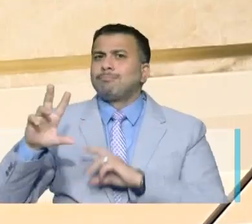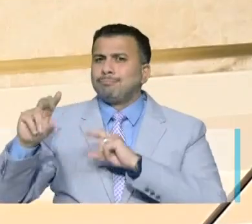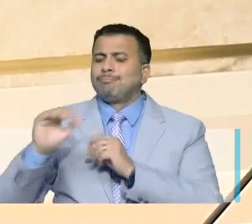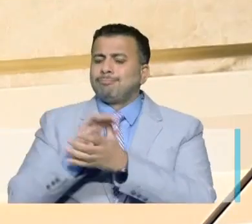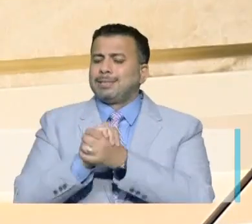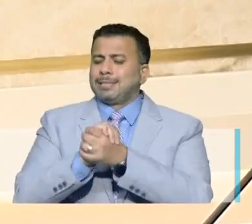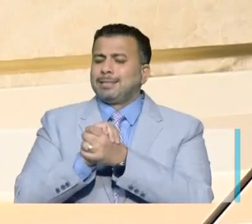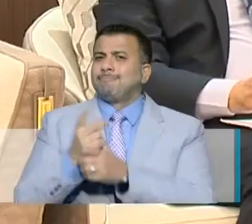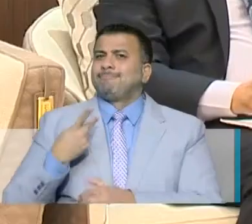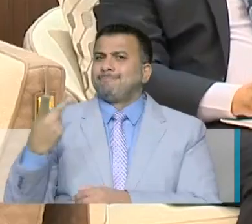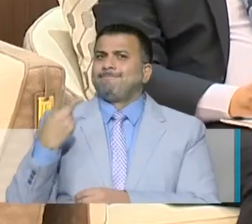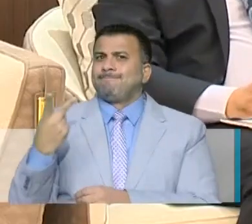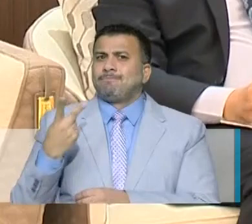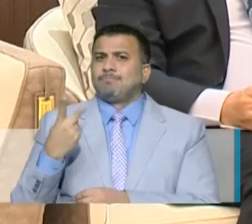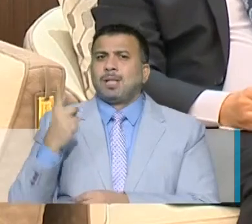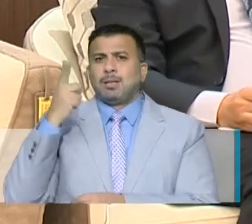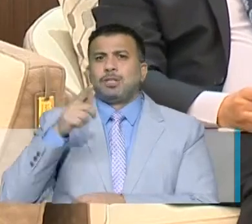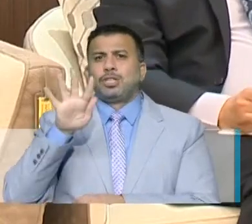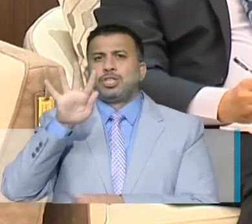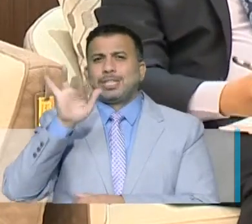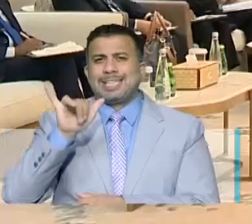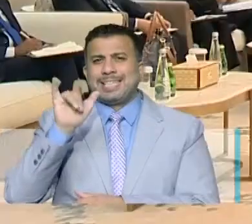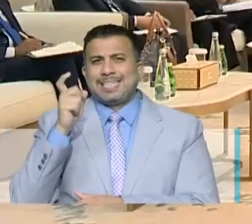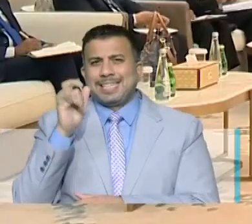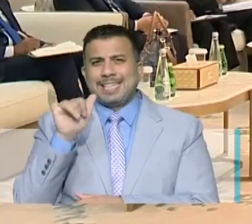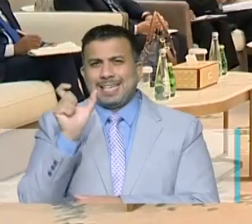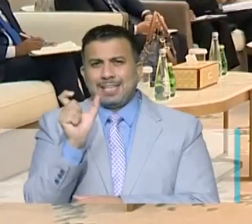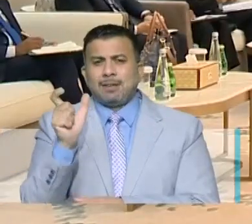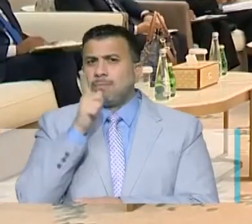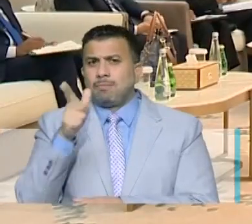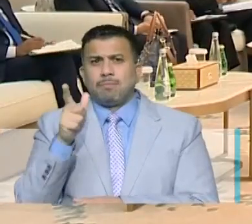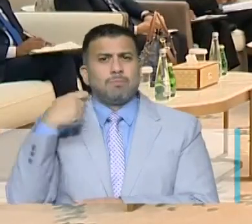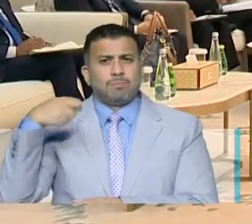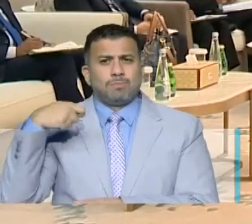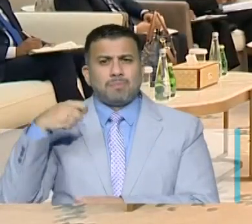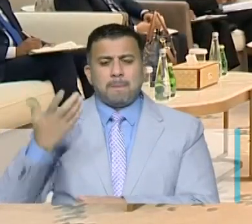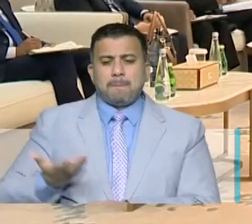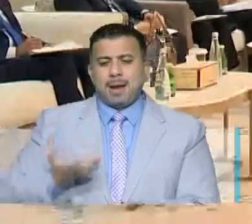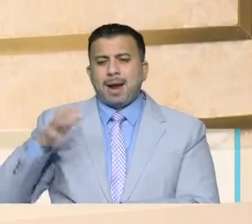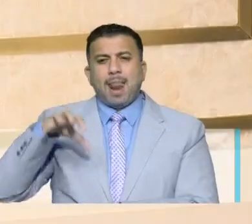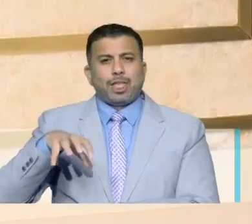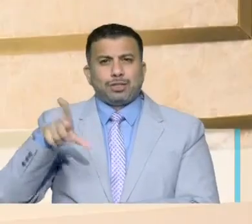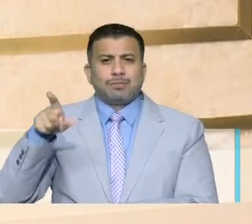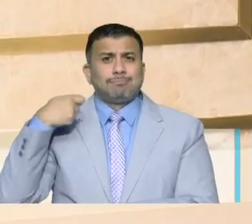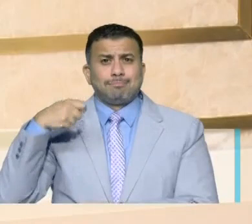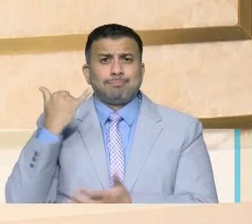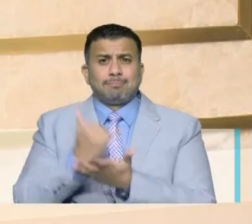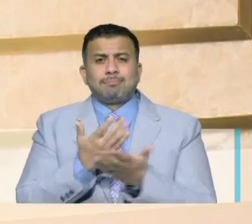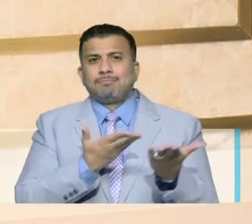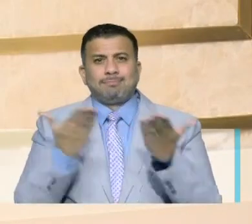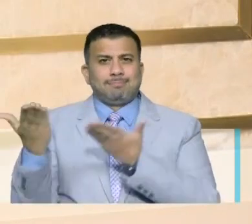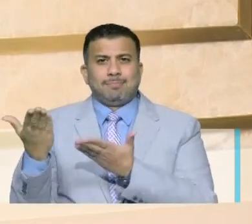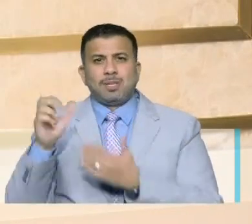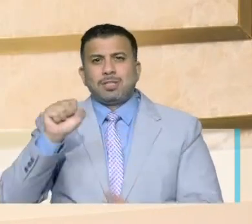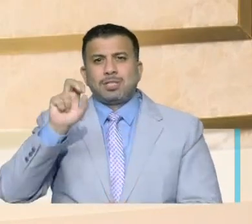الصديقين ووجهت معالي شيرين شرمن شودري رئيسه البرلمان بجمهوريه بنجلاديش الشعبيه دعوه الى